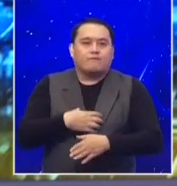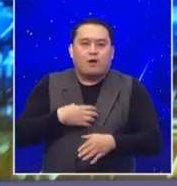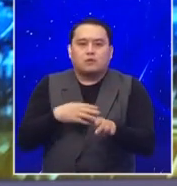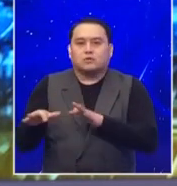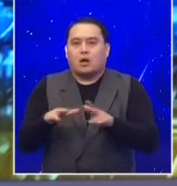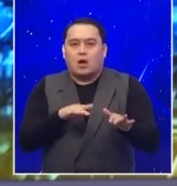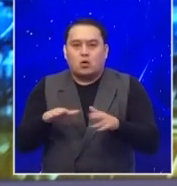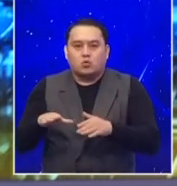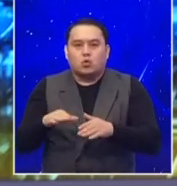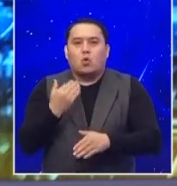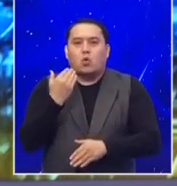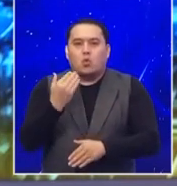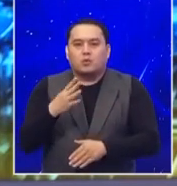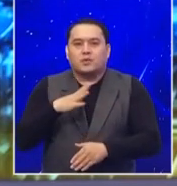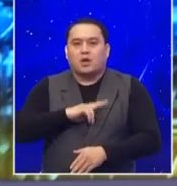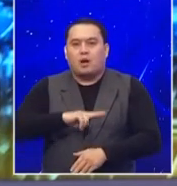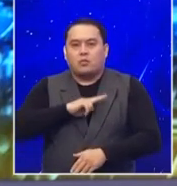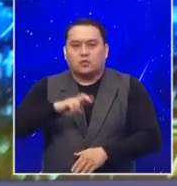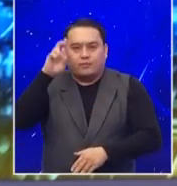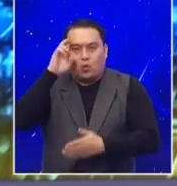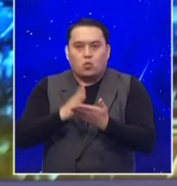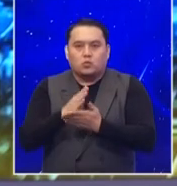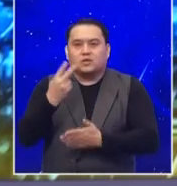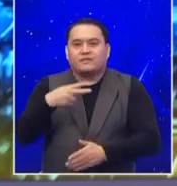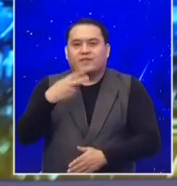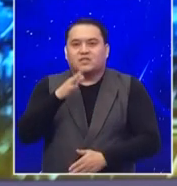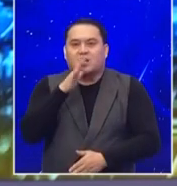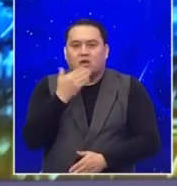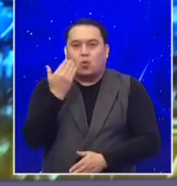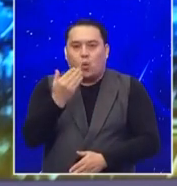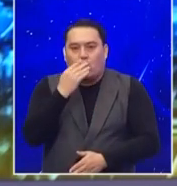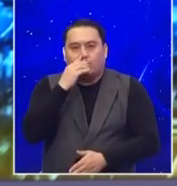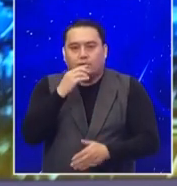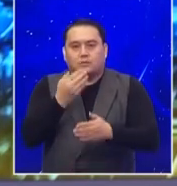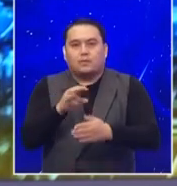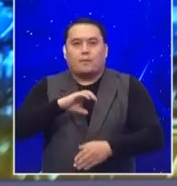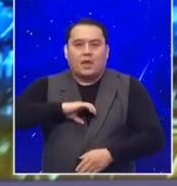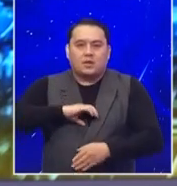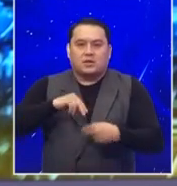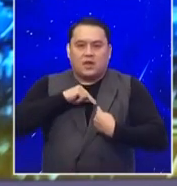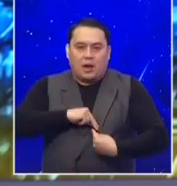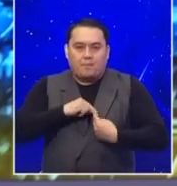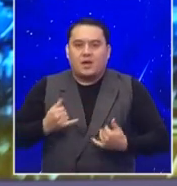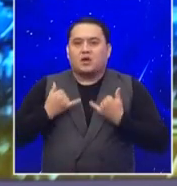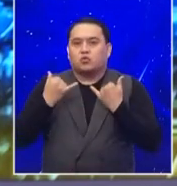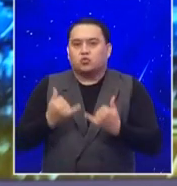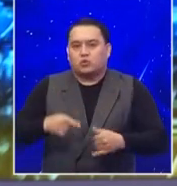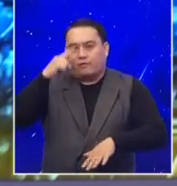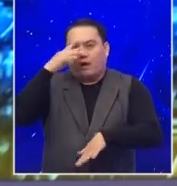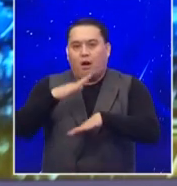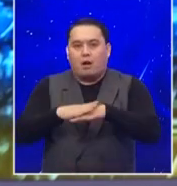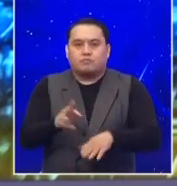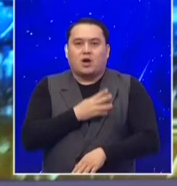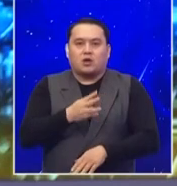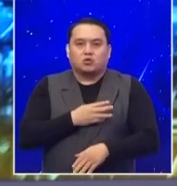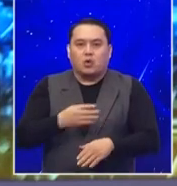дела региона. Жумагул Алимбеков работает на государственной службе более 20 лет. Он обладатель медали «Ерен Енбегушин». Амандык Баталов